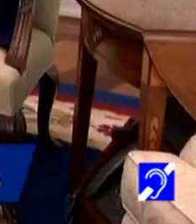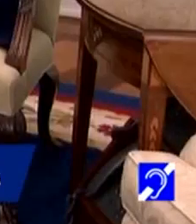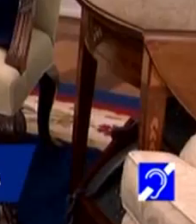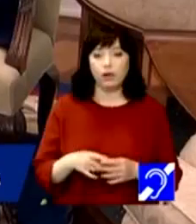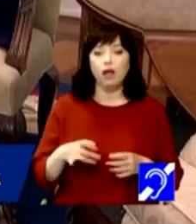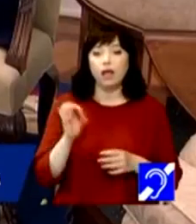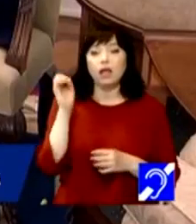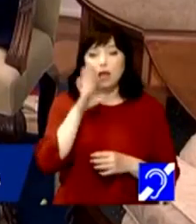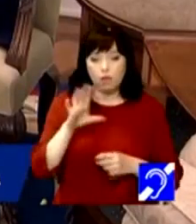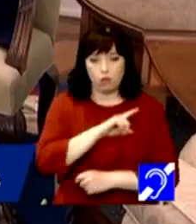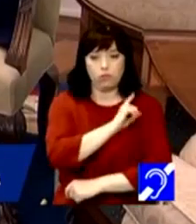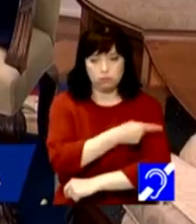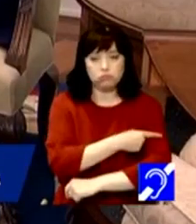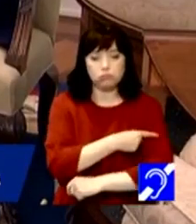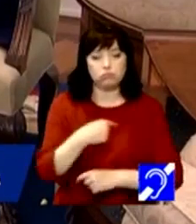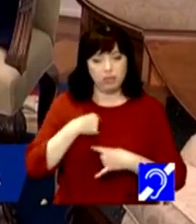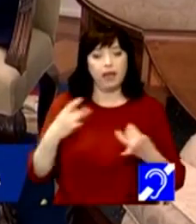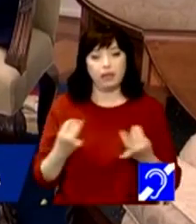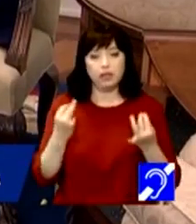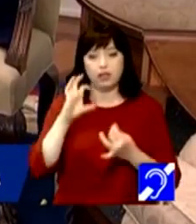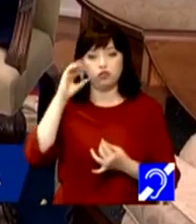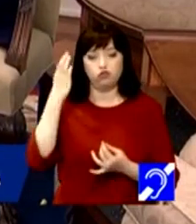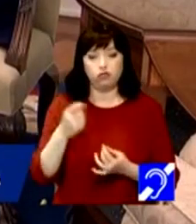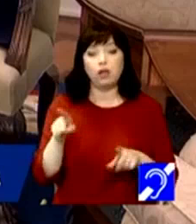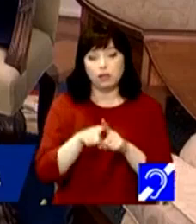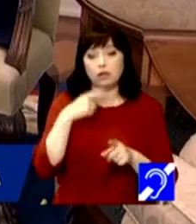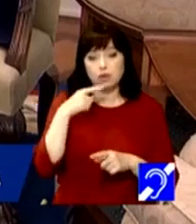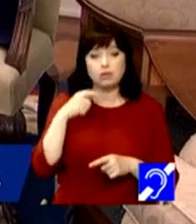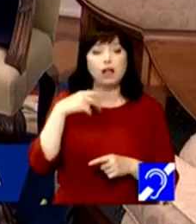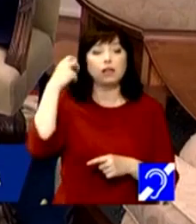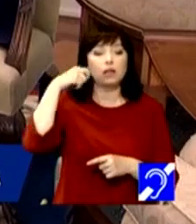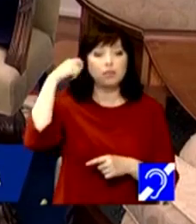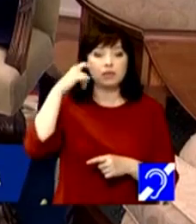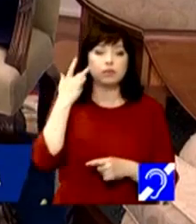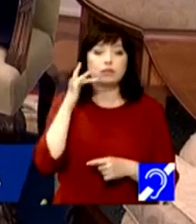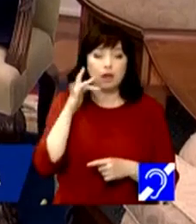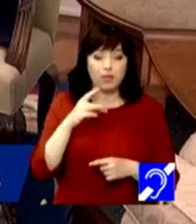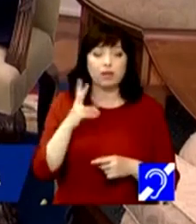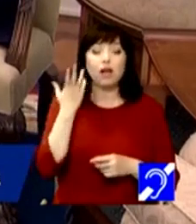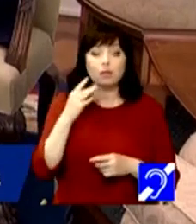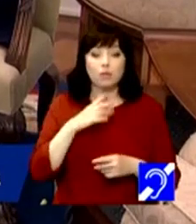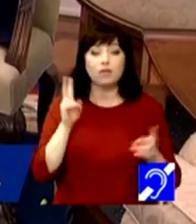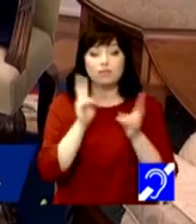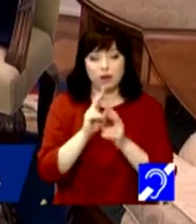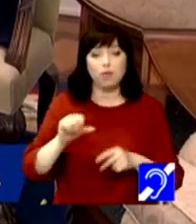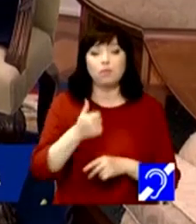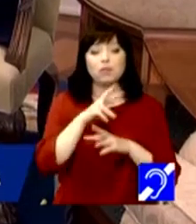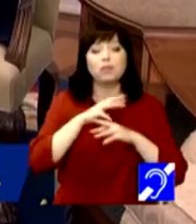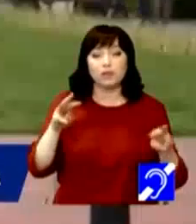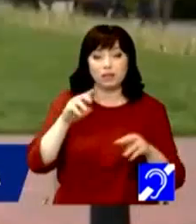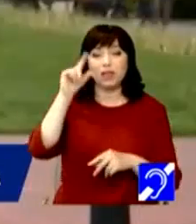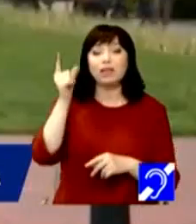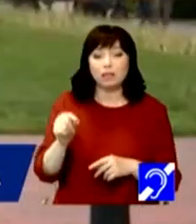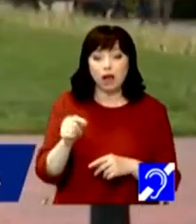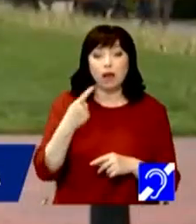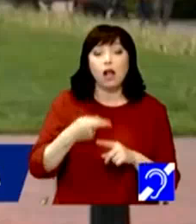O Uniune Europeană puternică este în interesul Statelor Unite, a declarat președintele american Joe Biden la o întrevedere cu premierul italian Mario Draghi, pe